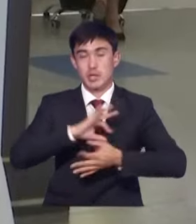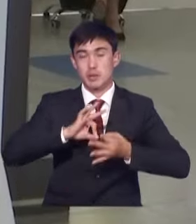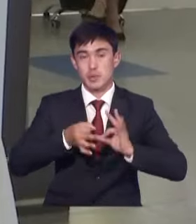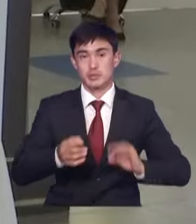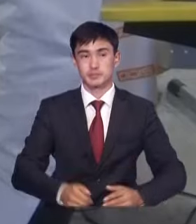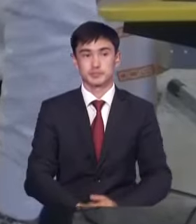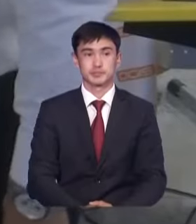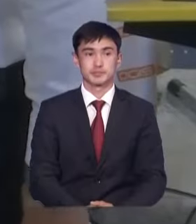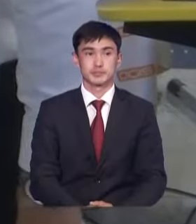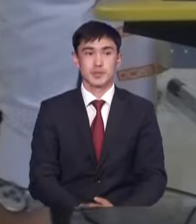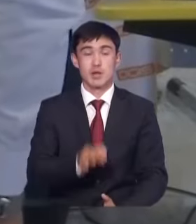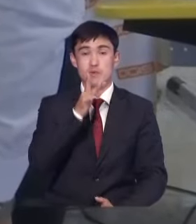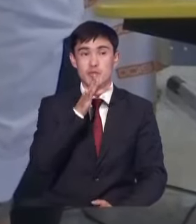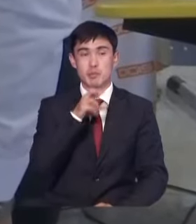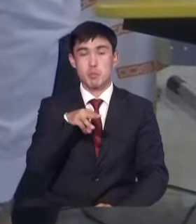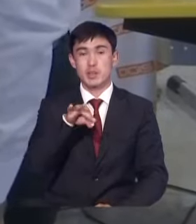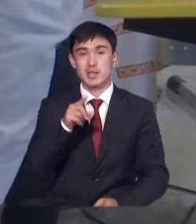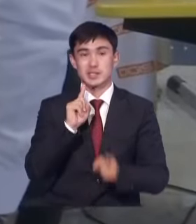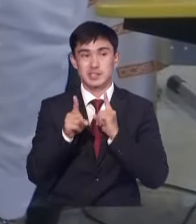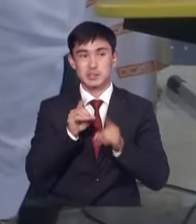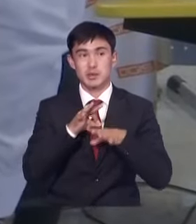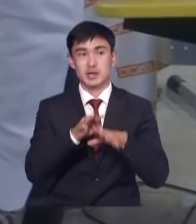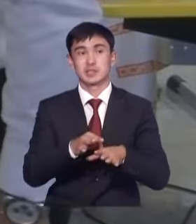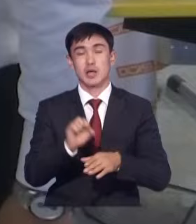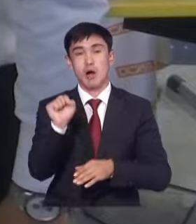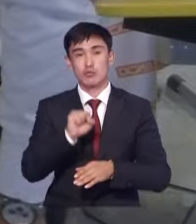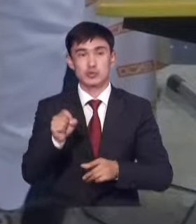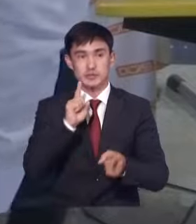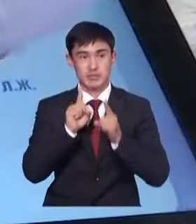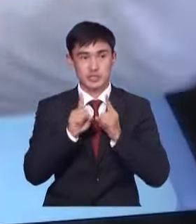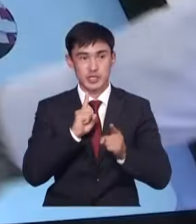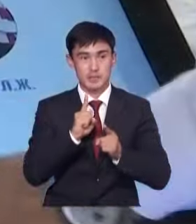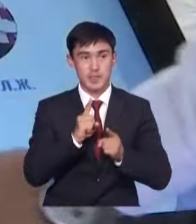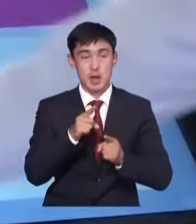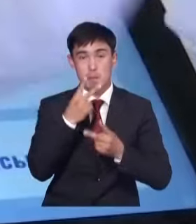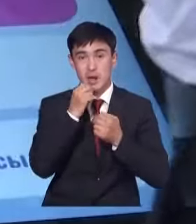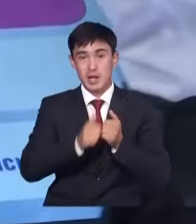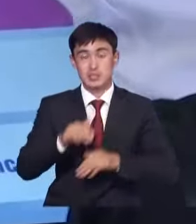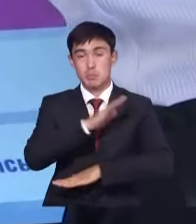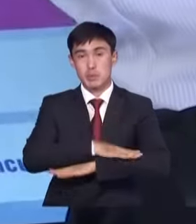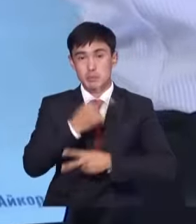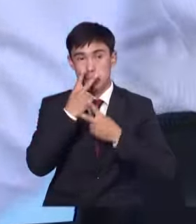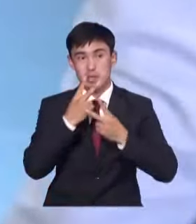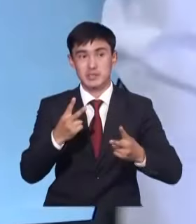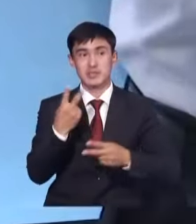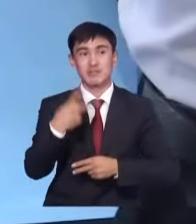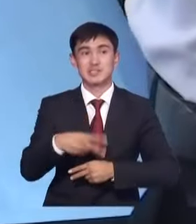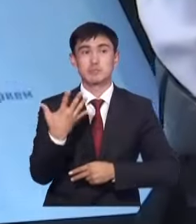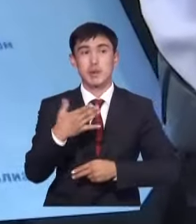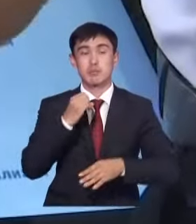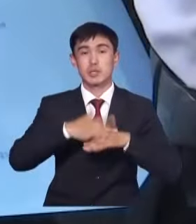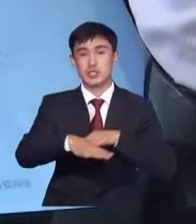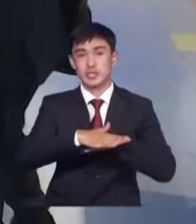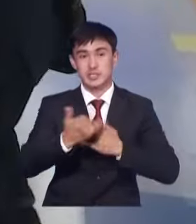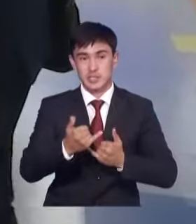олимпиад. Во время панельной сессии, проходившей в рамках августовского совещания, по каждому предмету было представлено 25